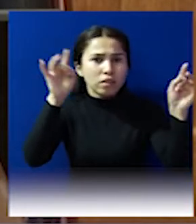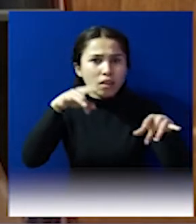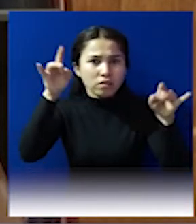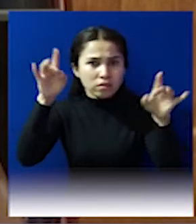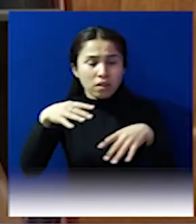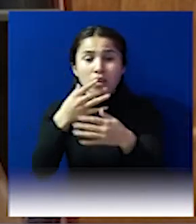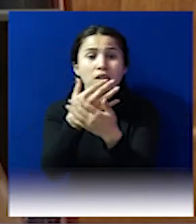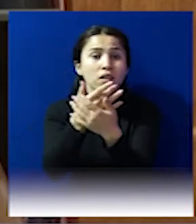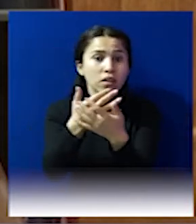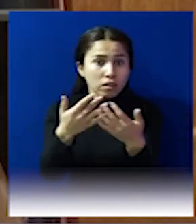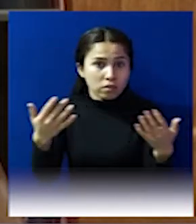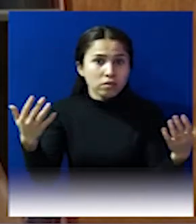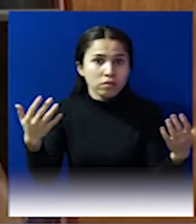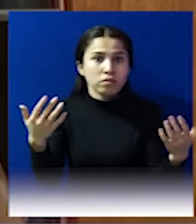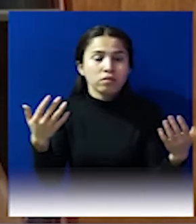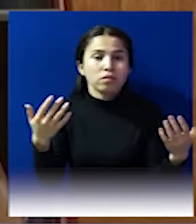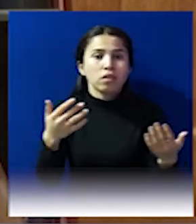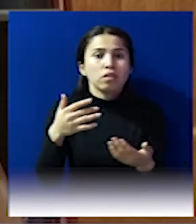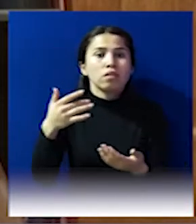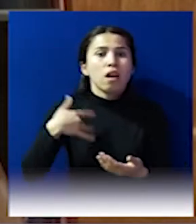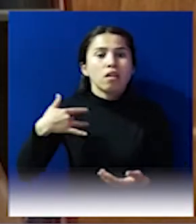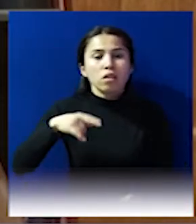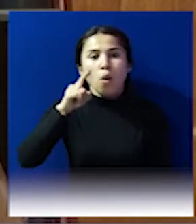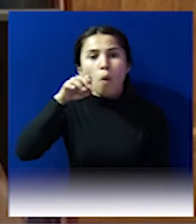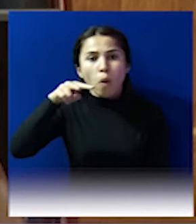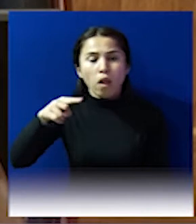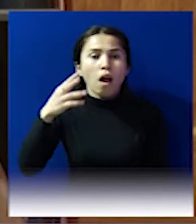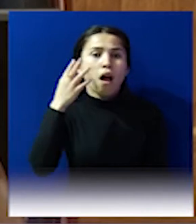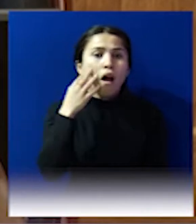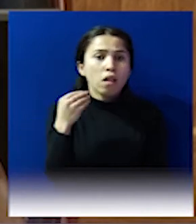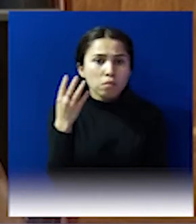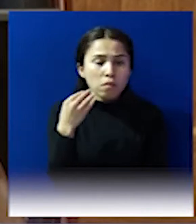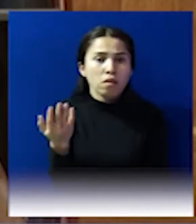Жол ауданында 2 ұсыныс бөлінген 36 миллион теңгеге.